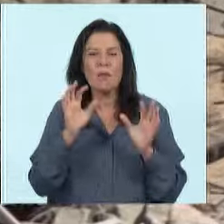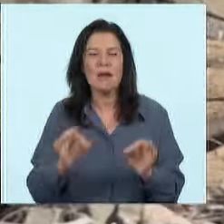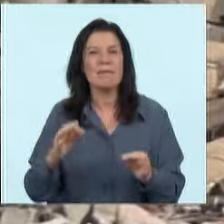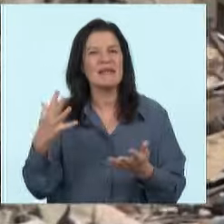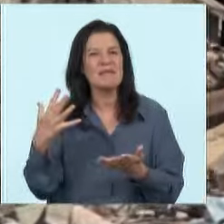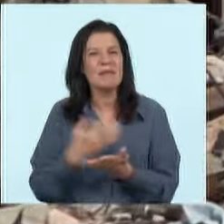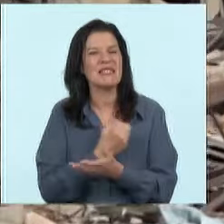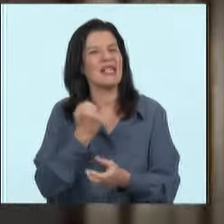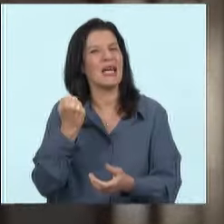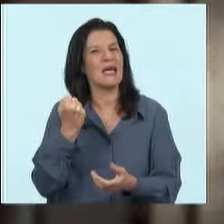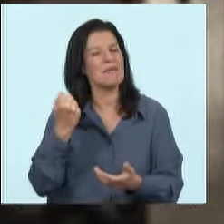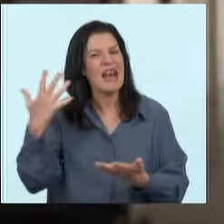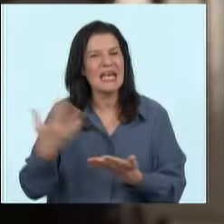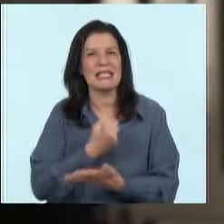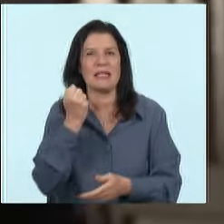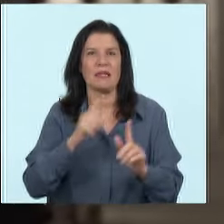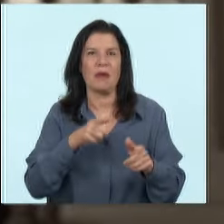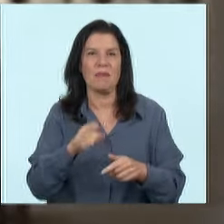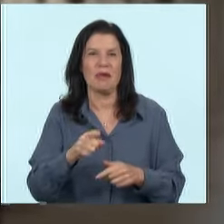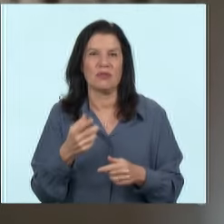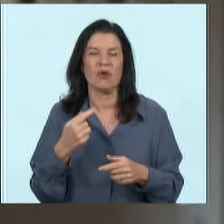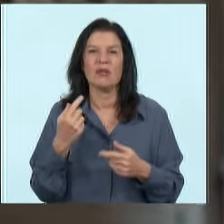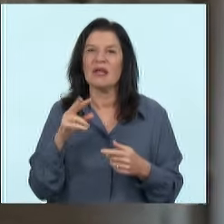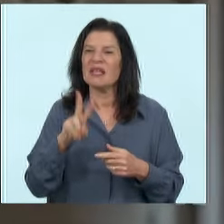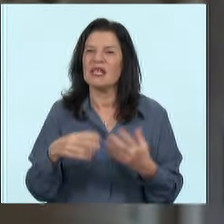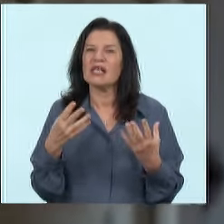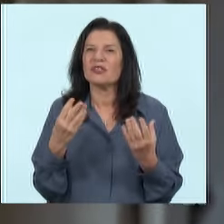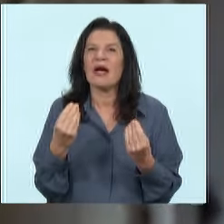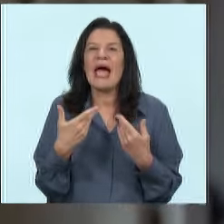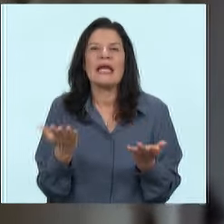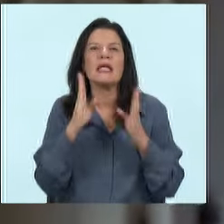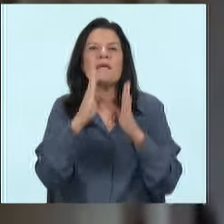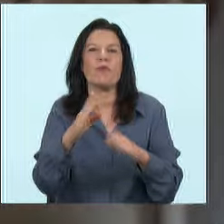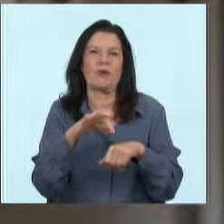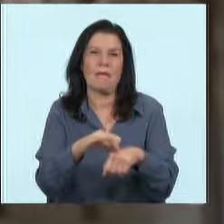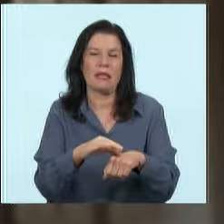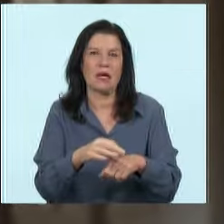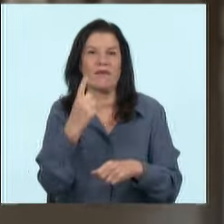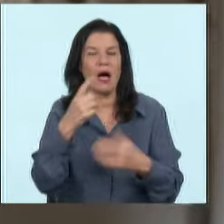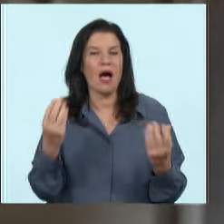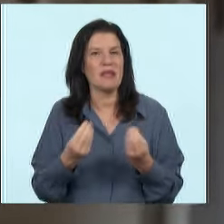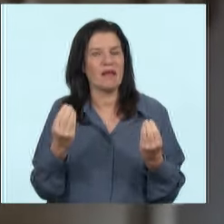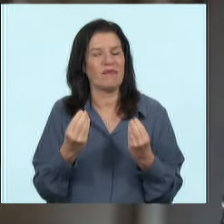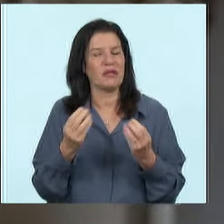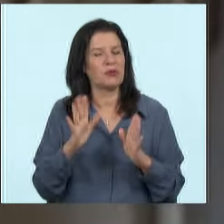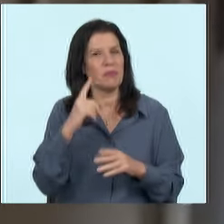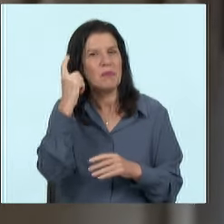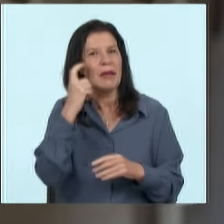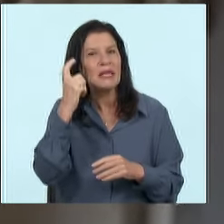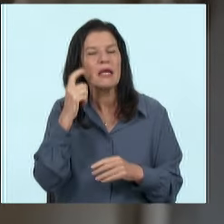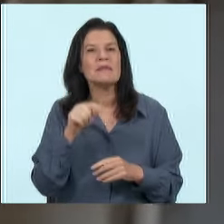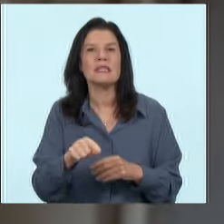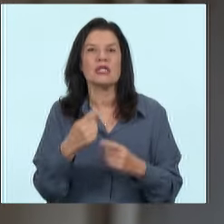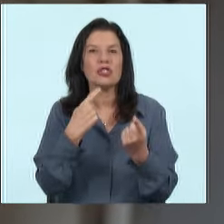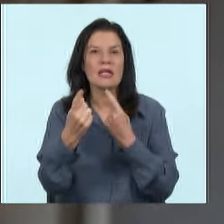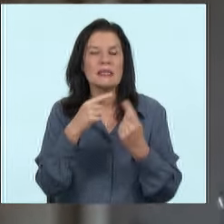המלחמה לא ברור מה קורה. יש הרבה מאוד אנשים שאין להם אמון בהנהגה. ואחד הדברים שהם מטרידים זה שהשיח על זה בכלל מוביל